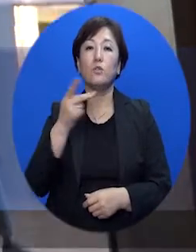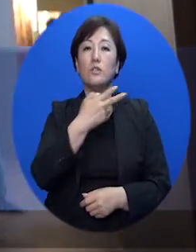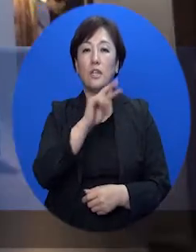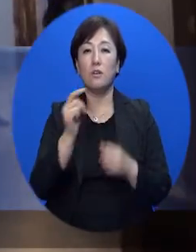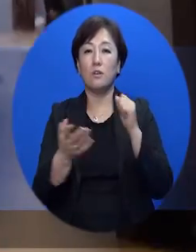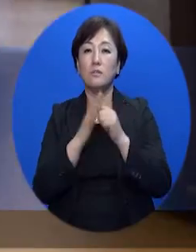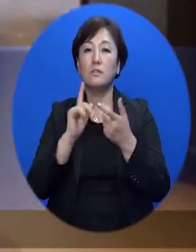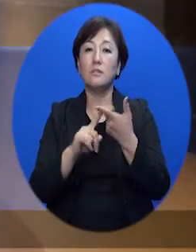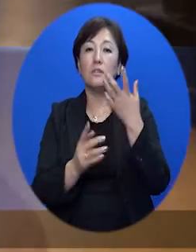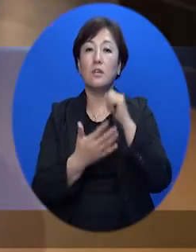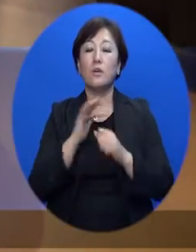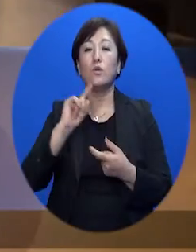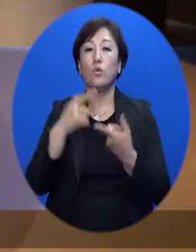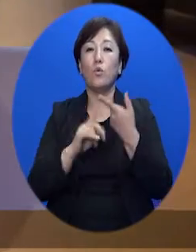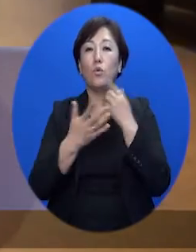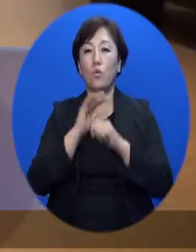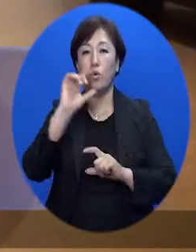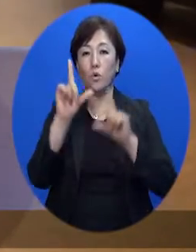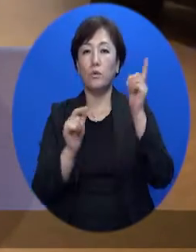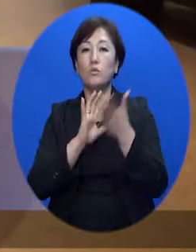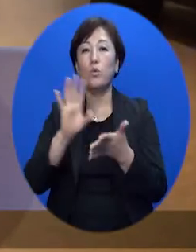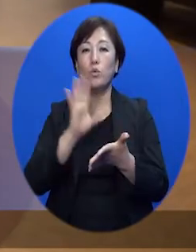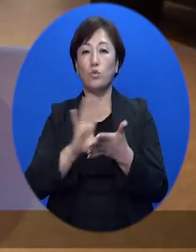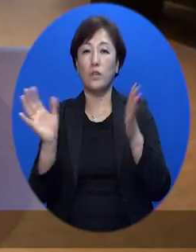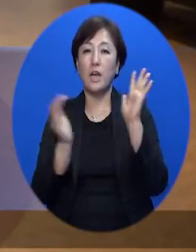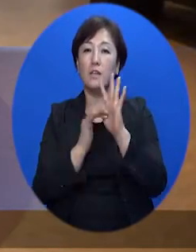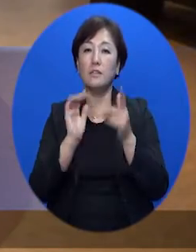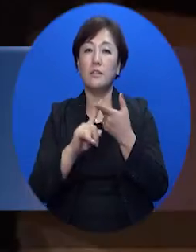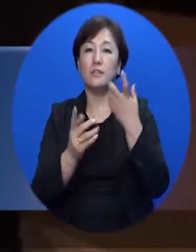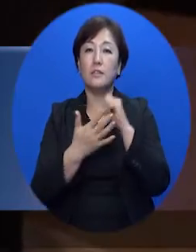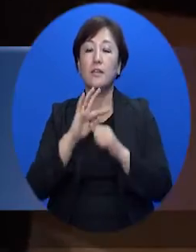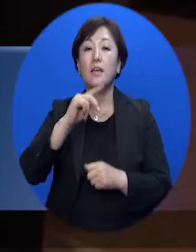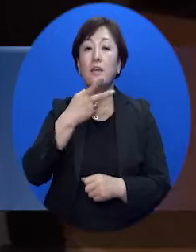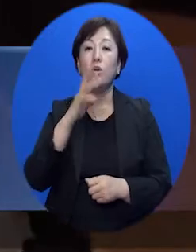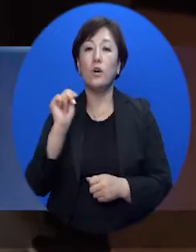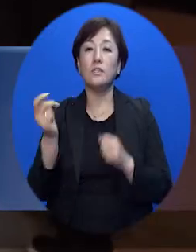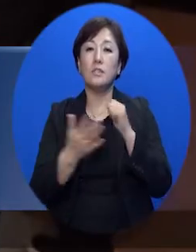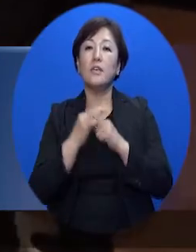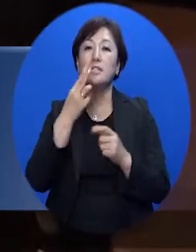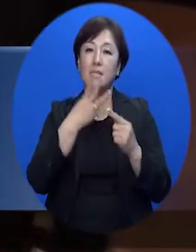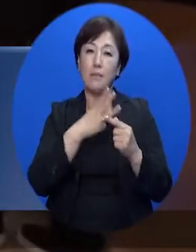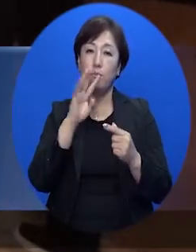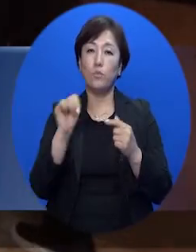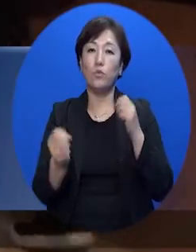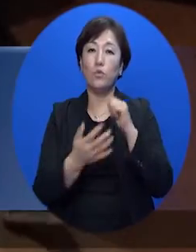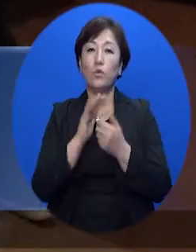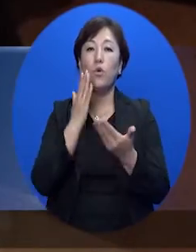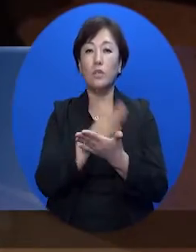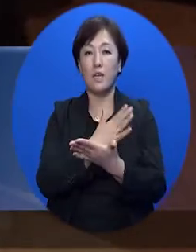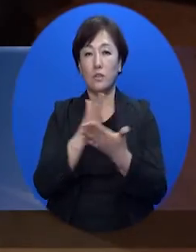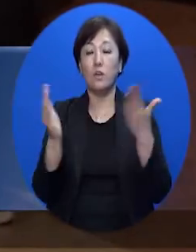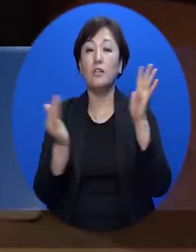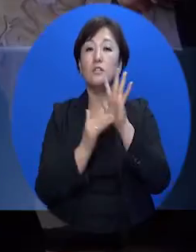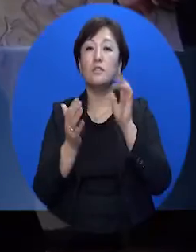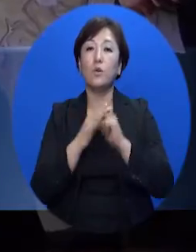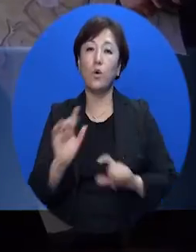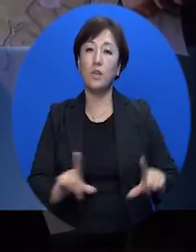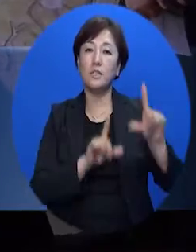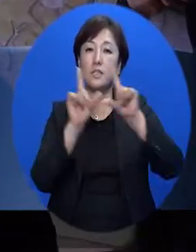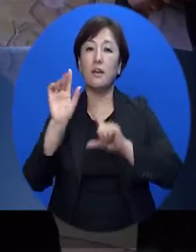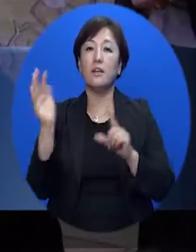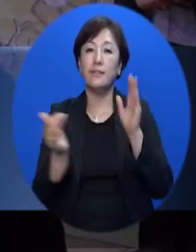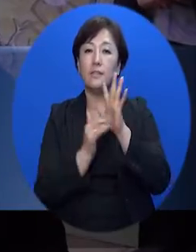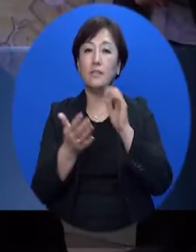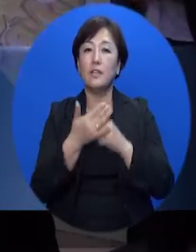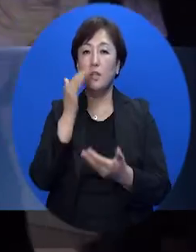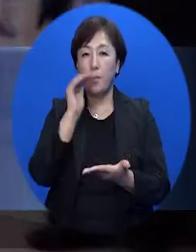2부 대곡천 도구가 되다, 3부 대곡천의 사냥꾼 등 3부로 나눠 진행되며 대곡천에 살았던 사람들이 남긴